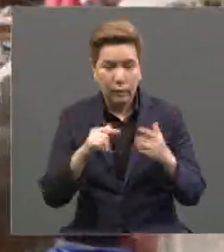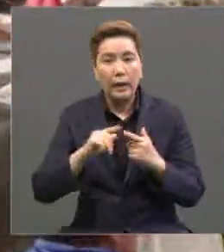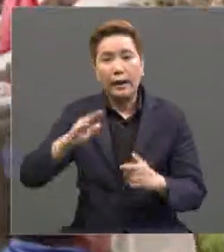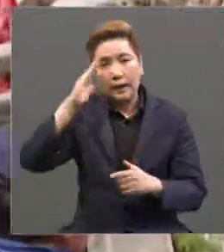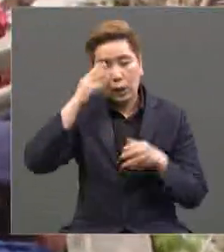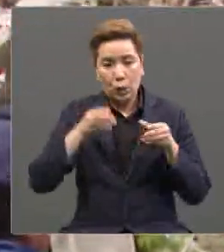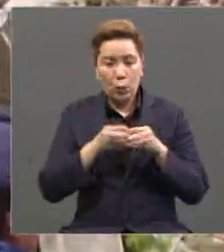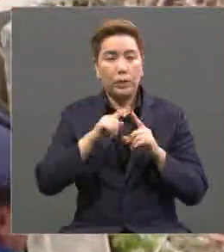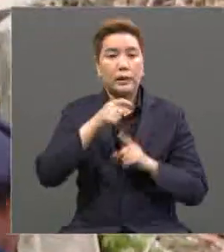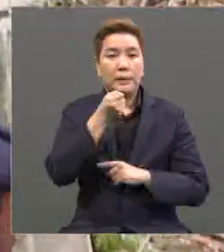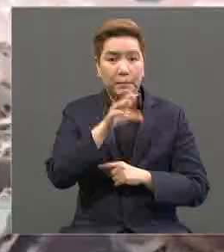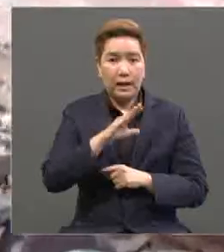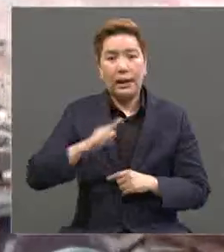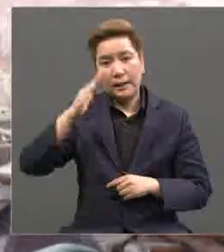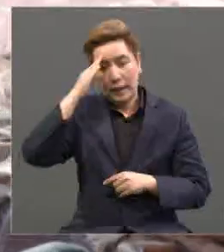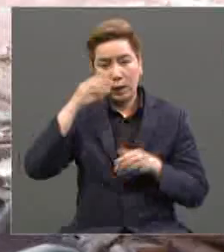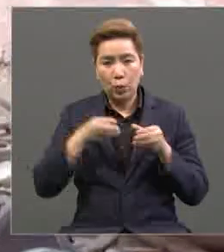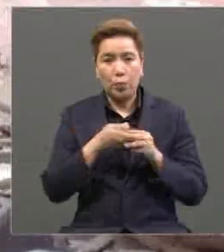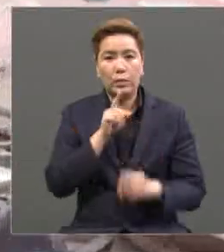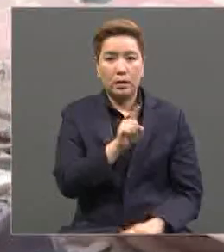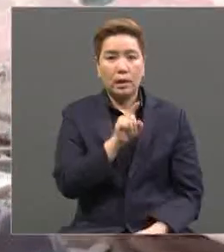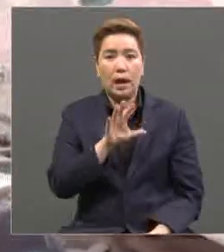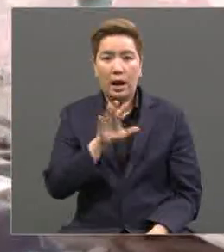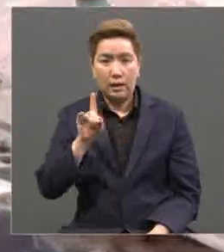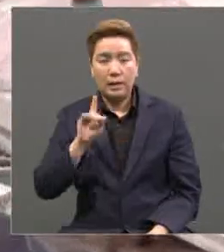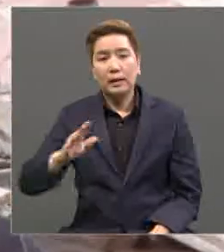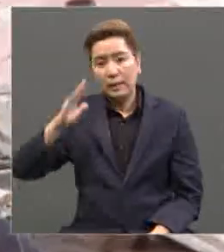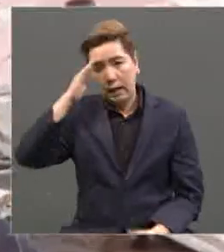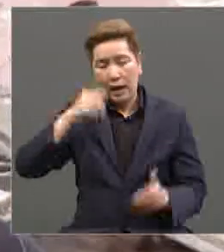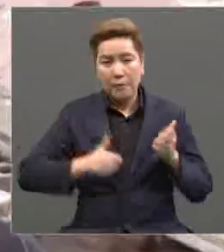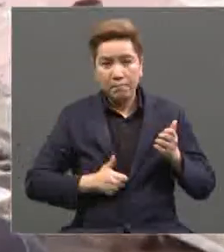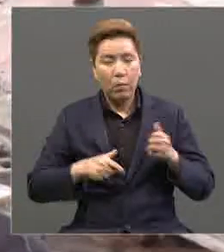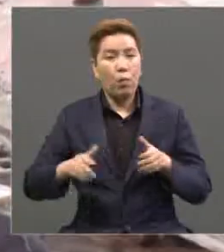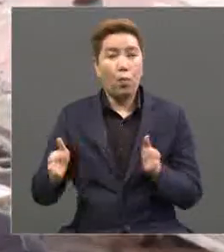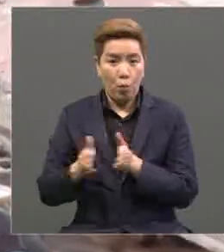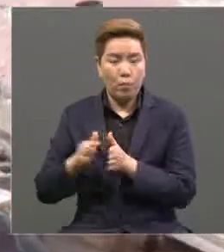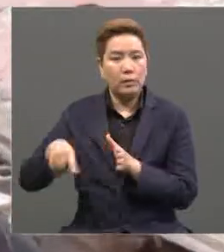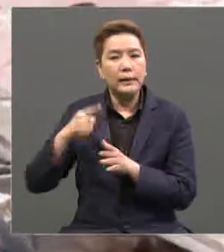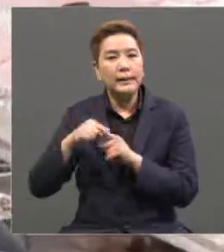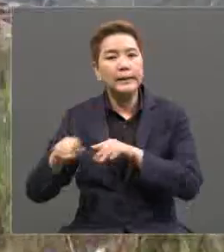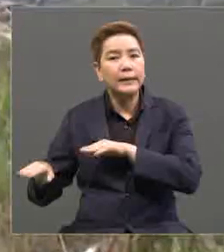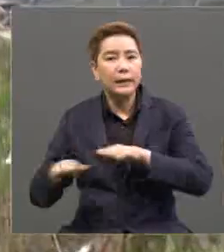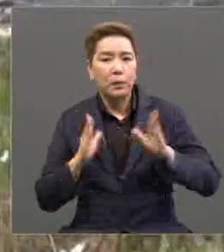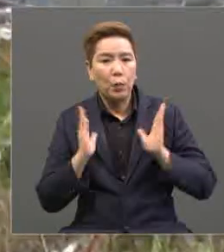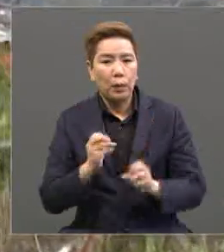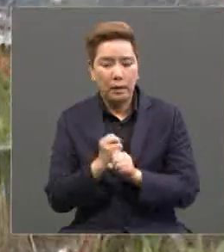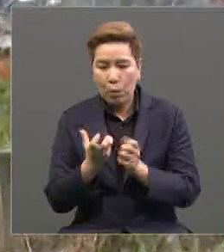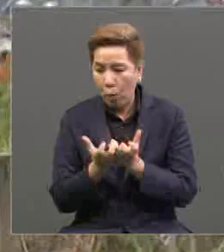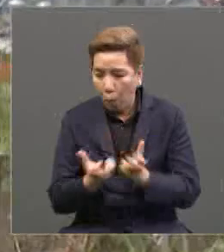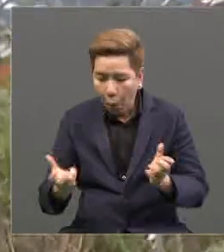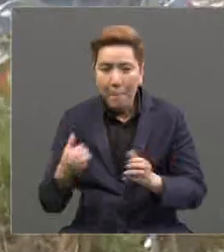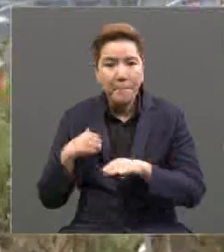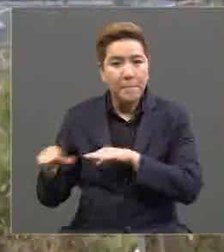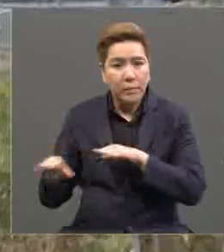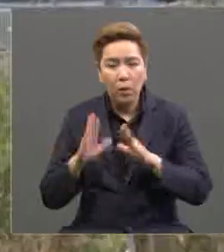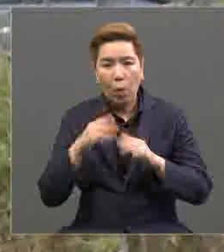ยกองพลทหารราบที่15กรมทหารราบที่151พร้อมกับหน่วยทหารพรานในพื้นที่ก็มีการจัดเตรียมกำลังพลสถานที่